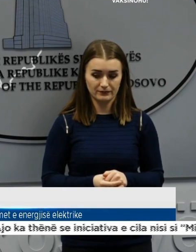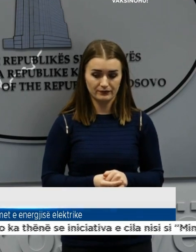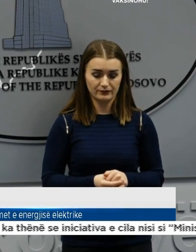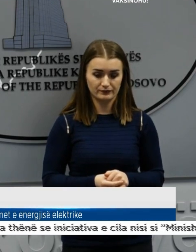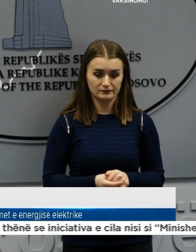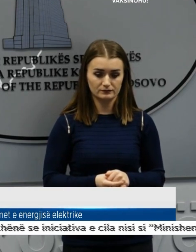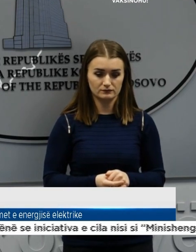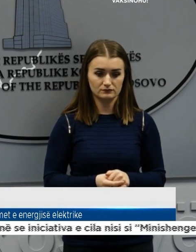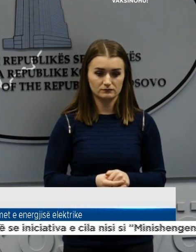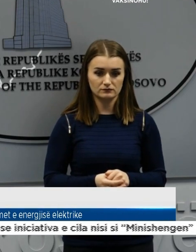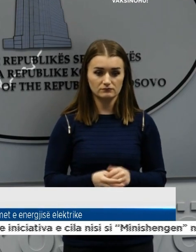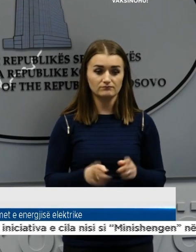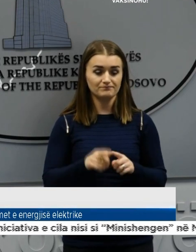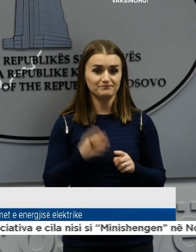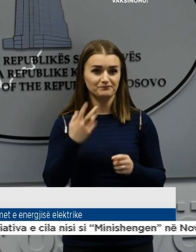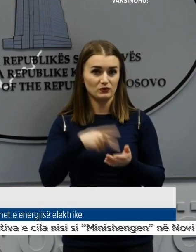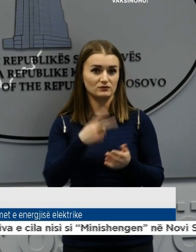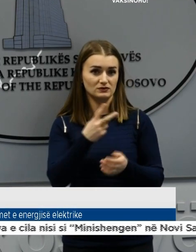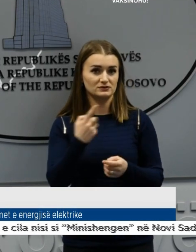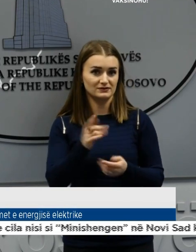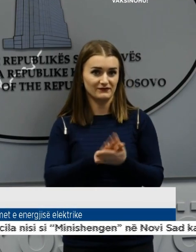ENCOI, organizata e